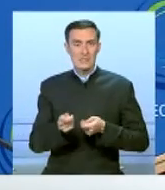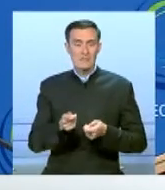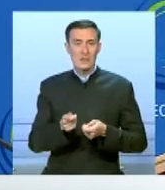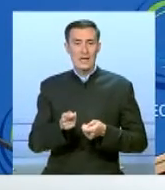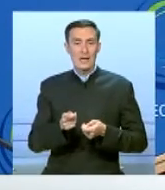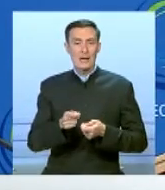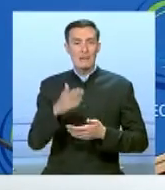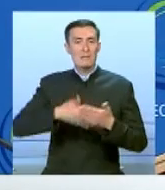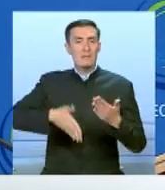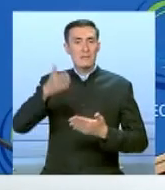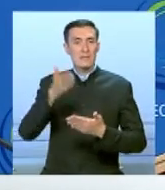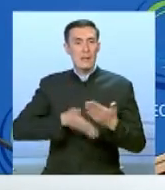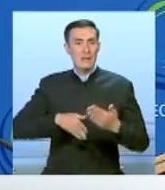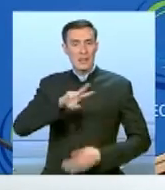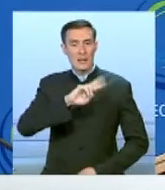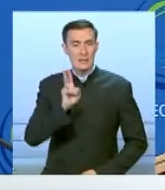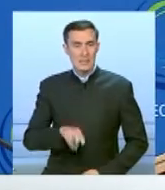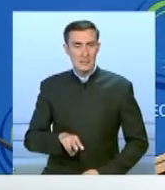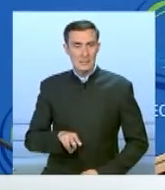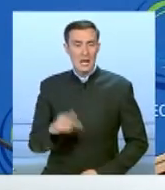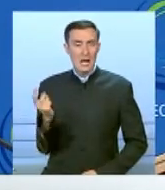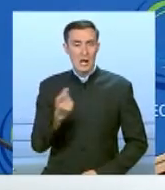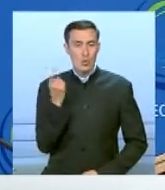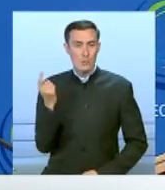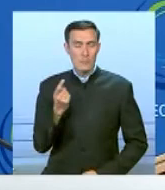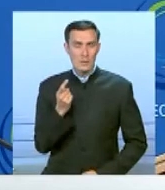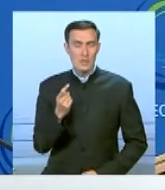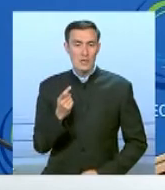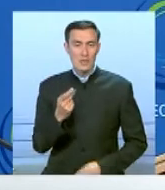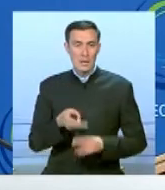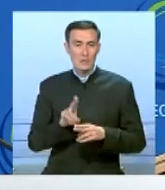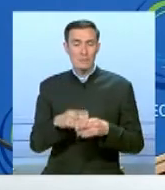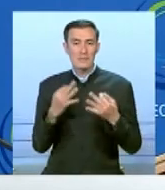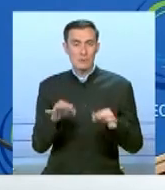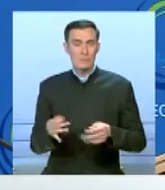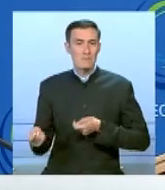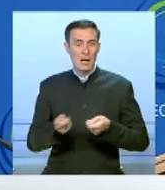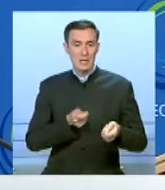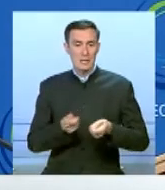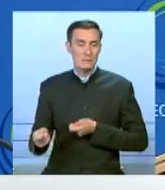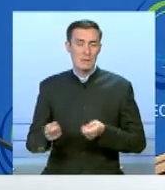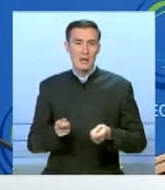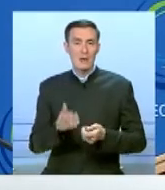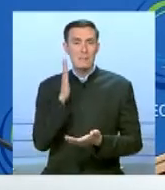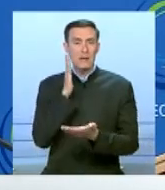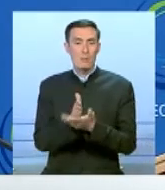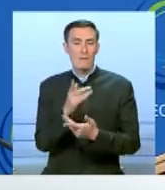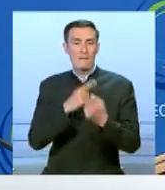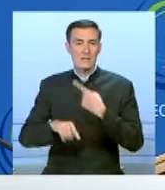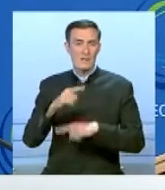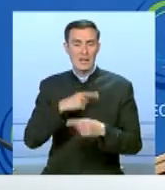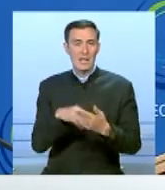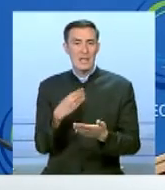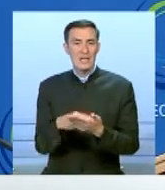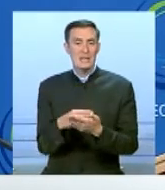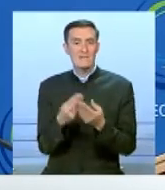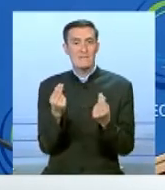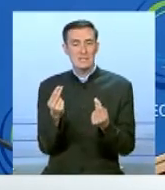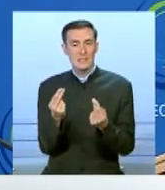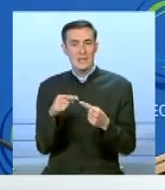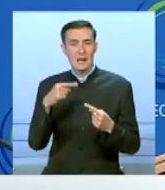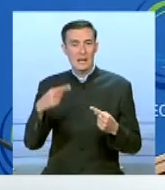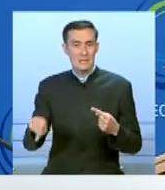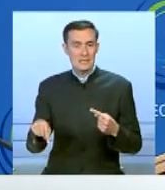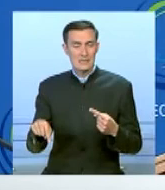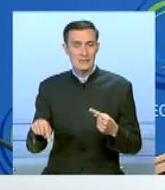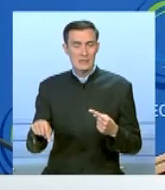дедоларизации экономики, не может для себя позволить механизма прямого возврата инвестиций от курсовой